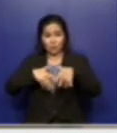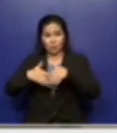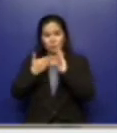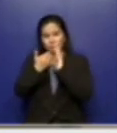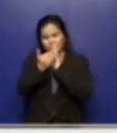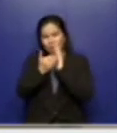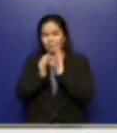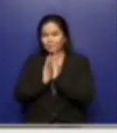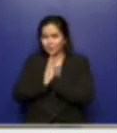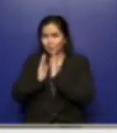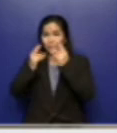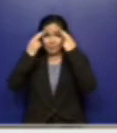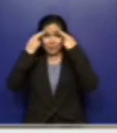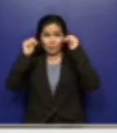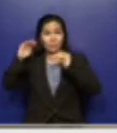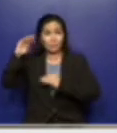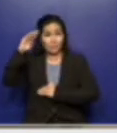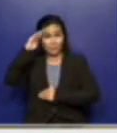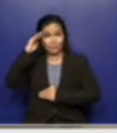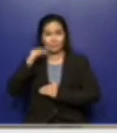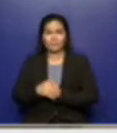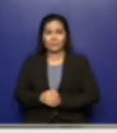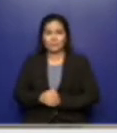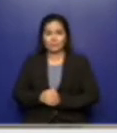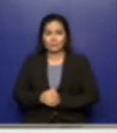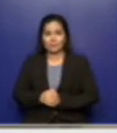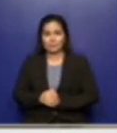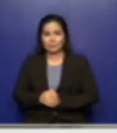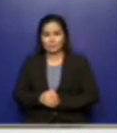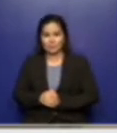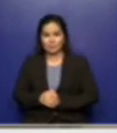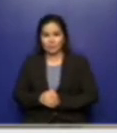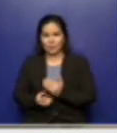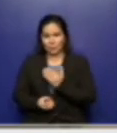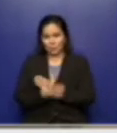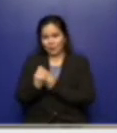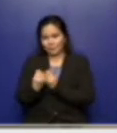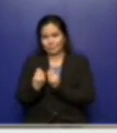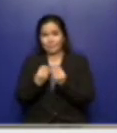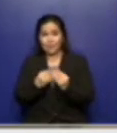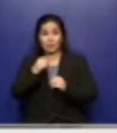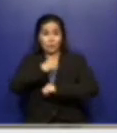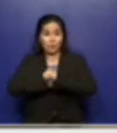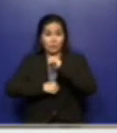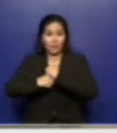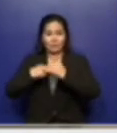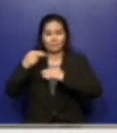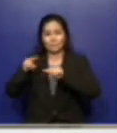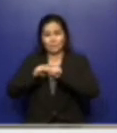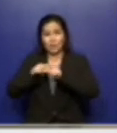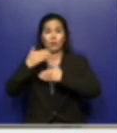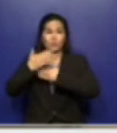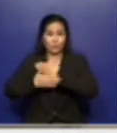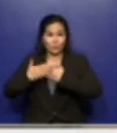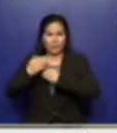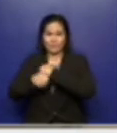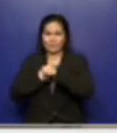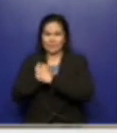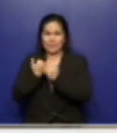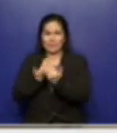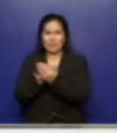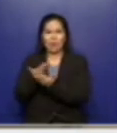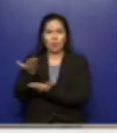ก็ขอขอบคุณท่านนายกประยุทธ์ด้วยนะครับที่ได้ให้โอกาสจะสร้างรถไฟเส้นนี้ปีนี้ขอเงินเพียง